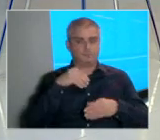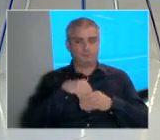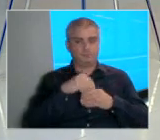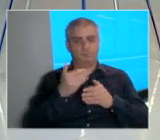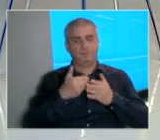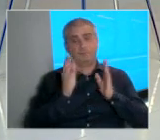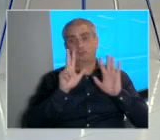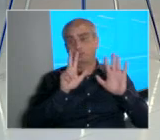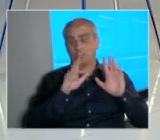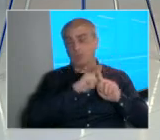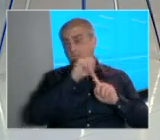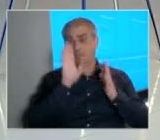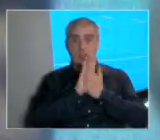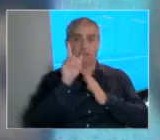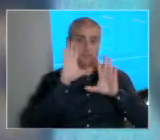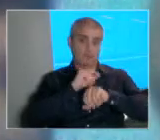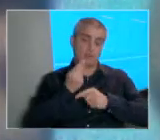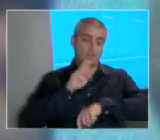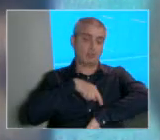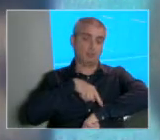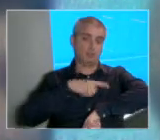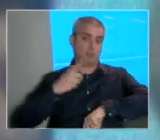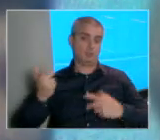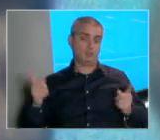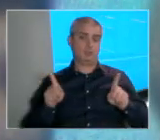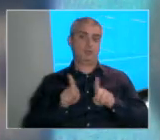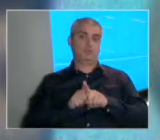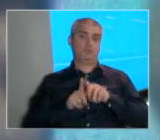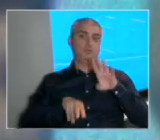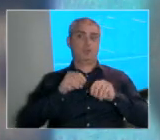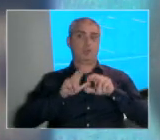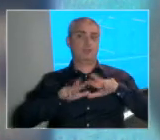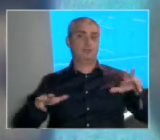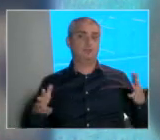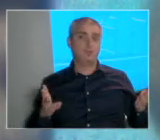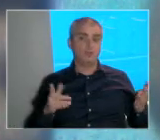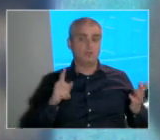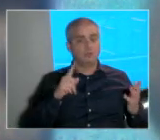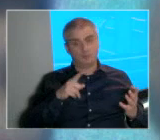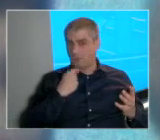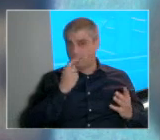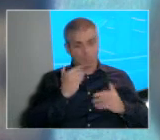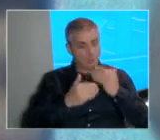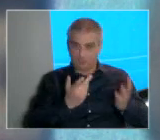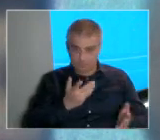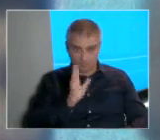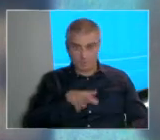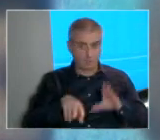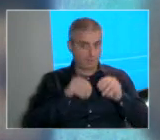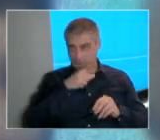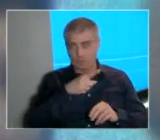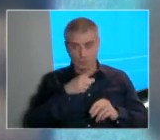התחיל משמונה בוקר עד 11 בלילה, אפילו יותר שעות, כמעט יותר שעות כמו הבחירות הארציות, ואגב, אמרת, לא התקדמו, גם